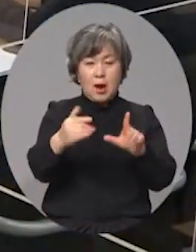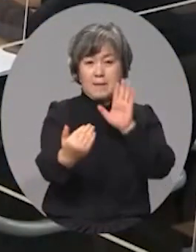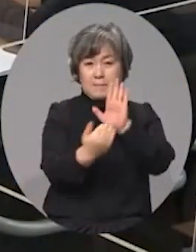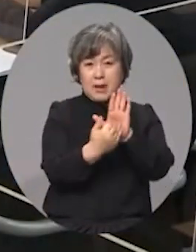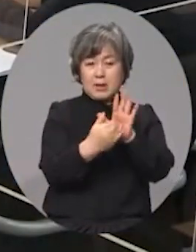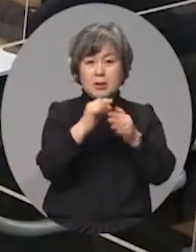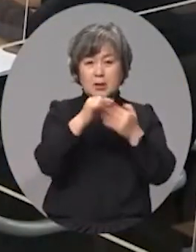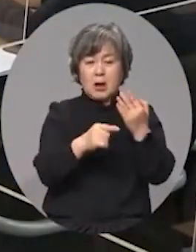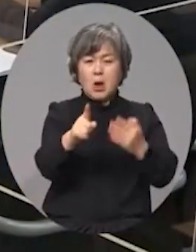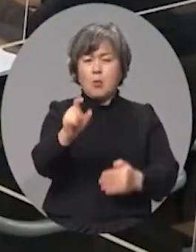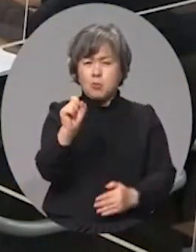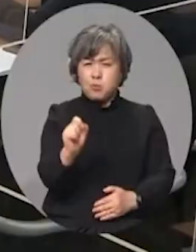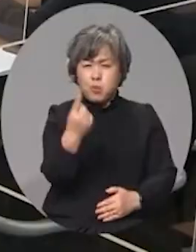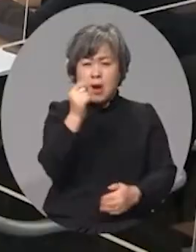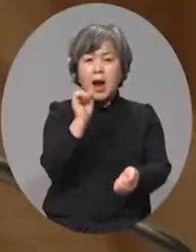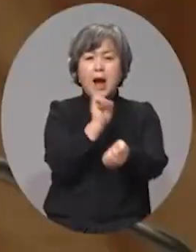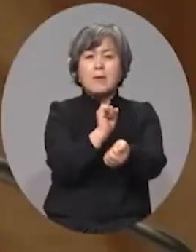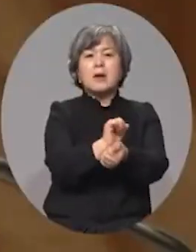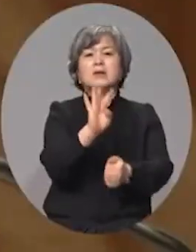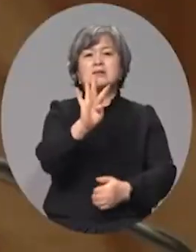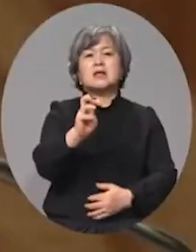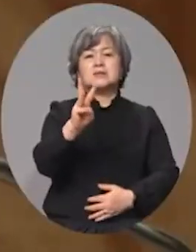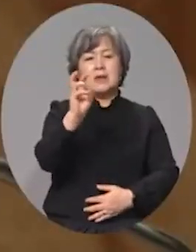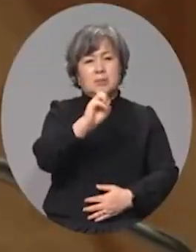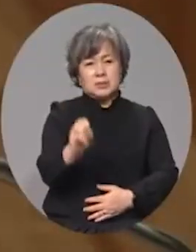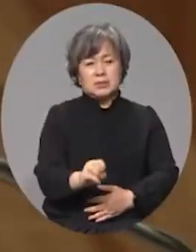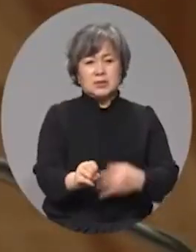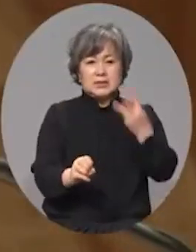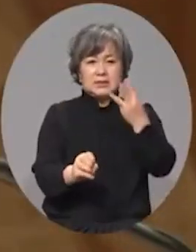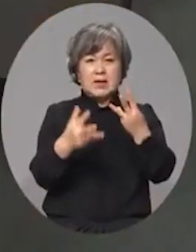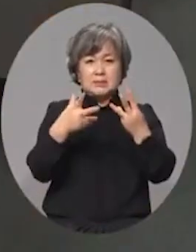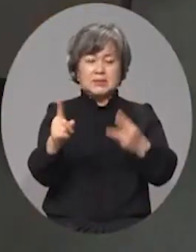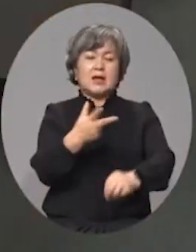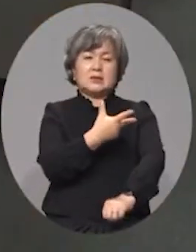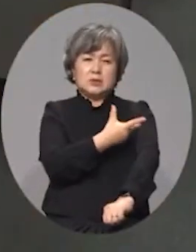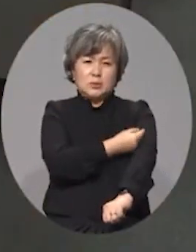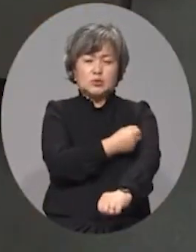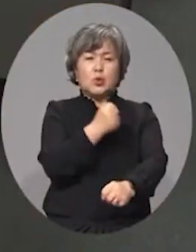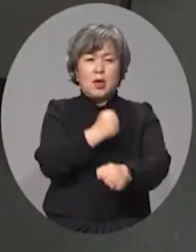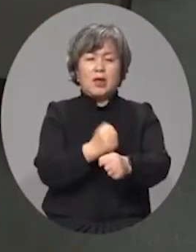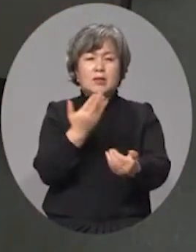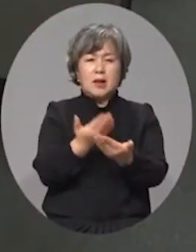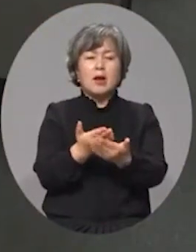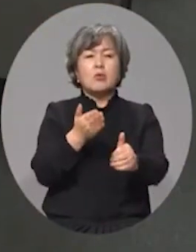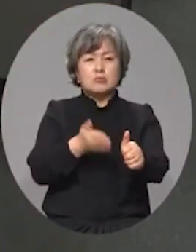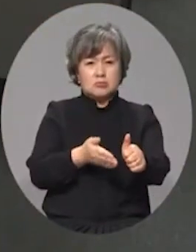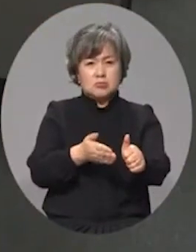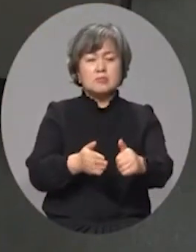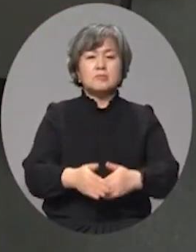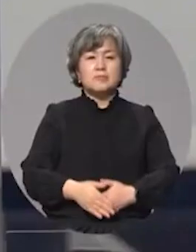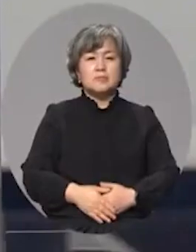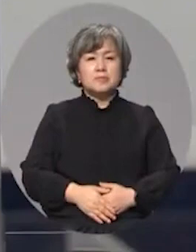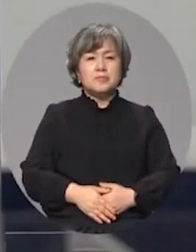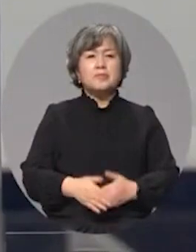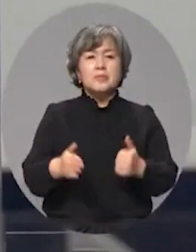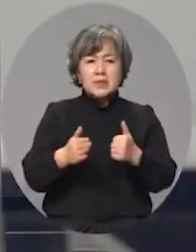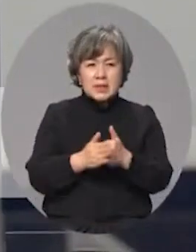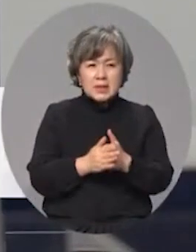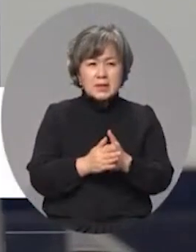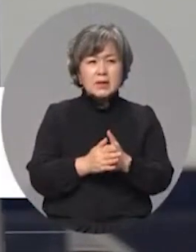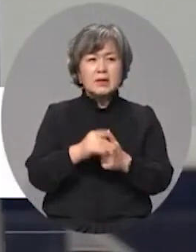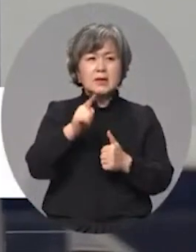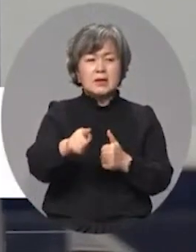방역당국은 돌파 감염이 43%에 달해 3차 접종을 서둘러야 한다고 강조합니다. 불안이 아닌